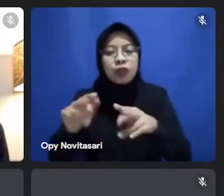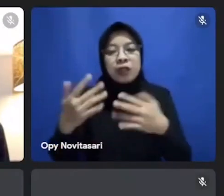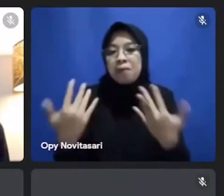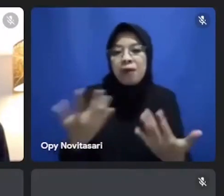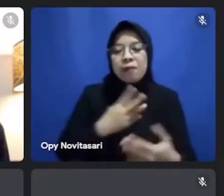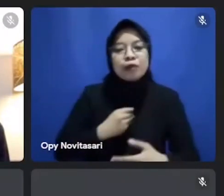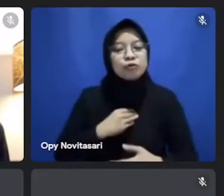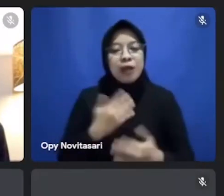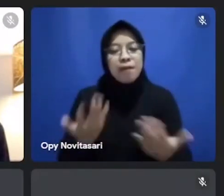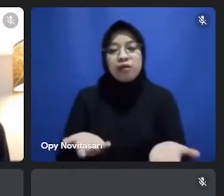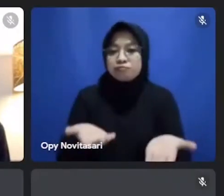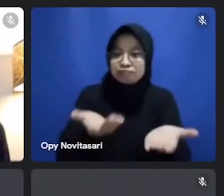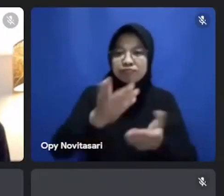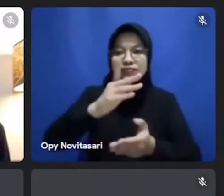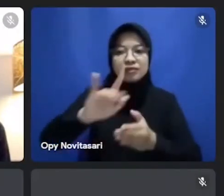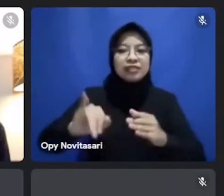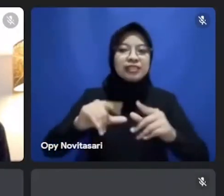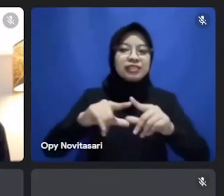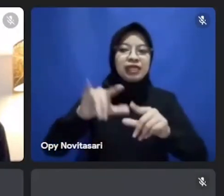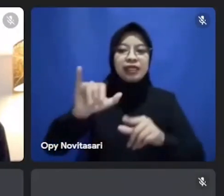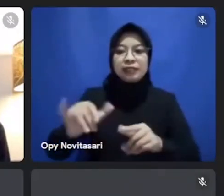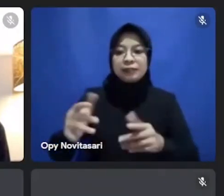gitu Monggo